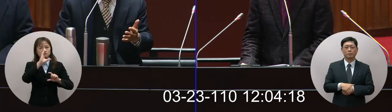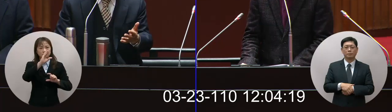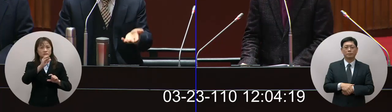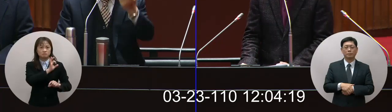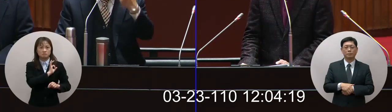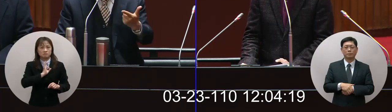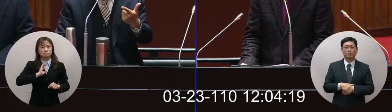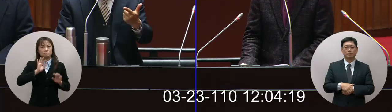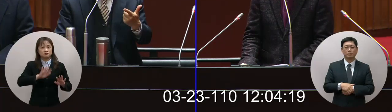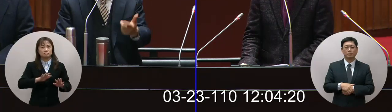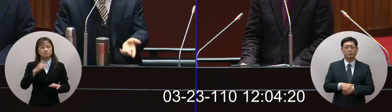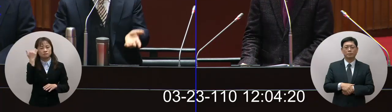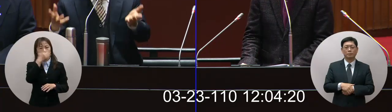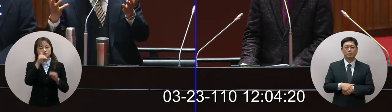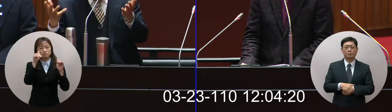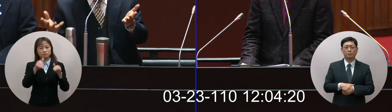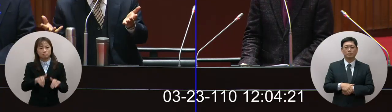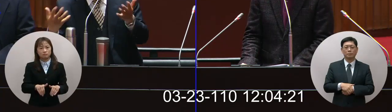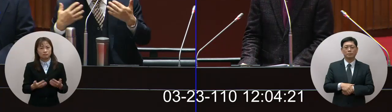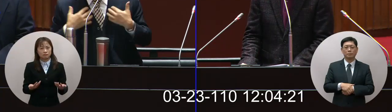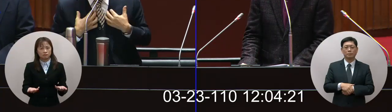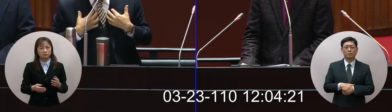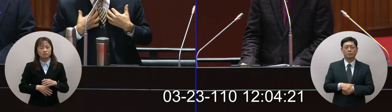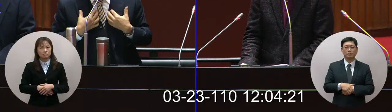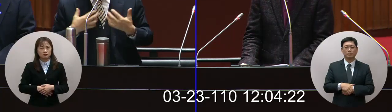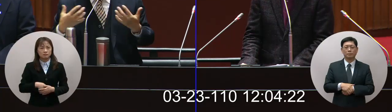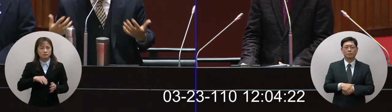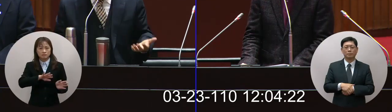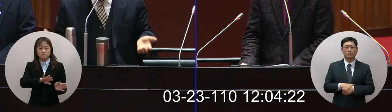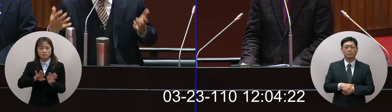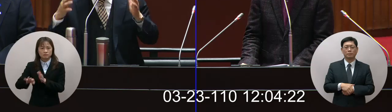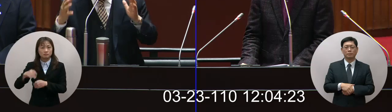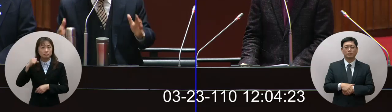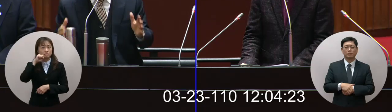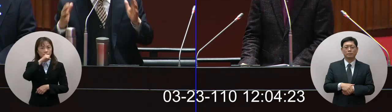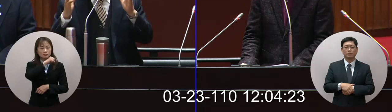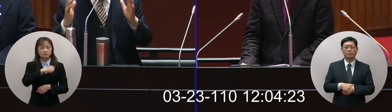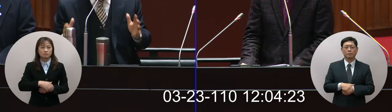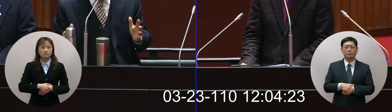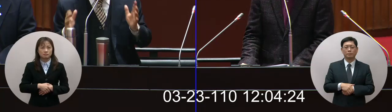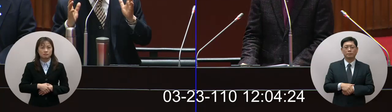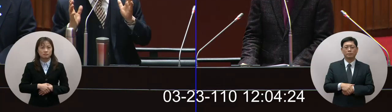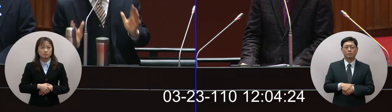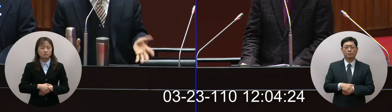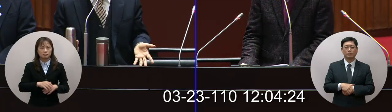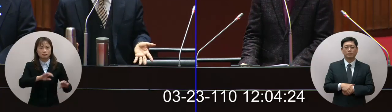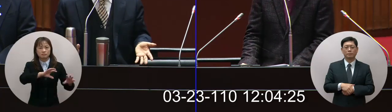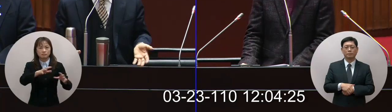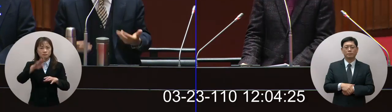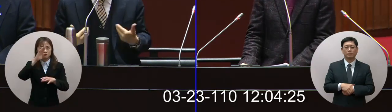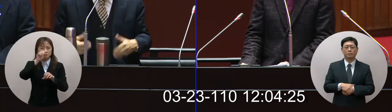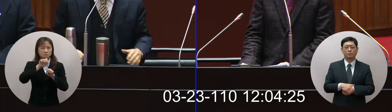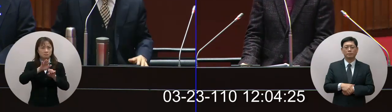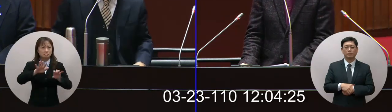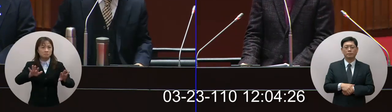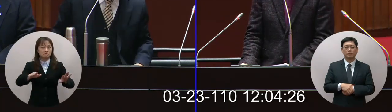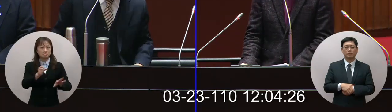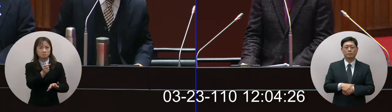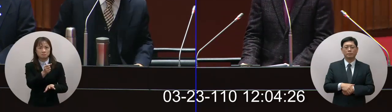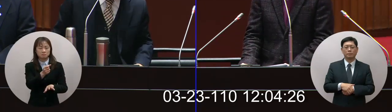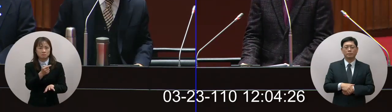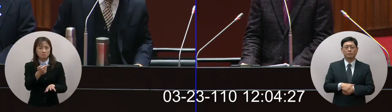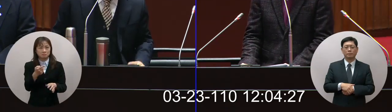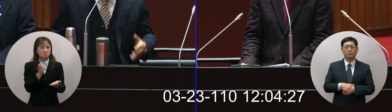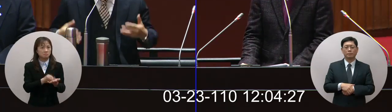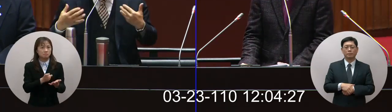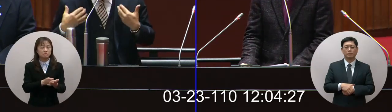这样。那另外一方面，我们台湾，你看，虽然在全世界疫情这么严峻，台湾反而是最